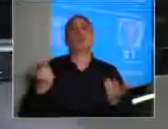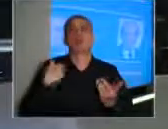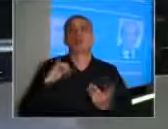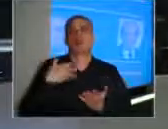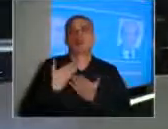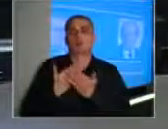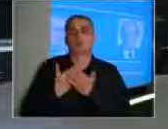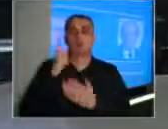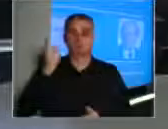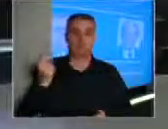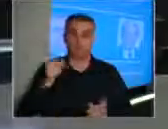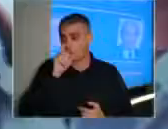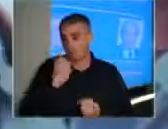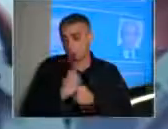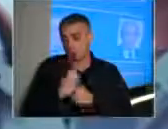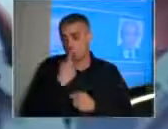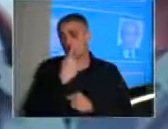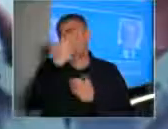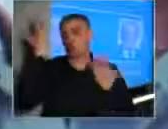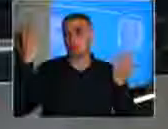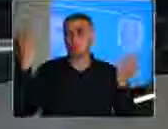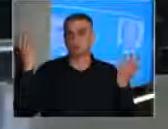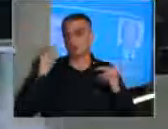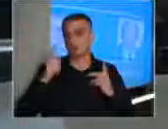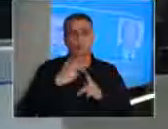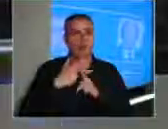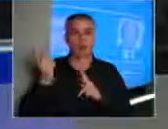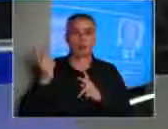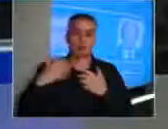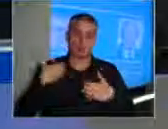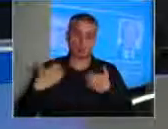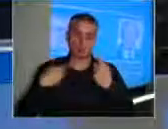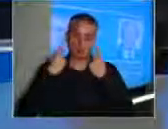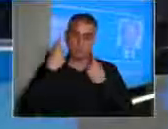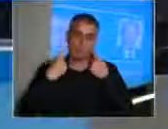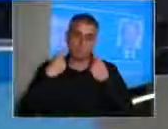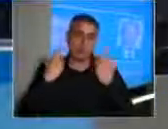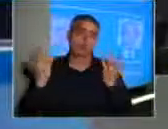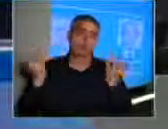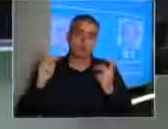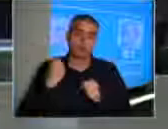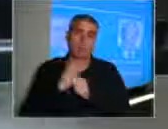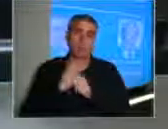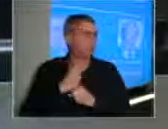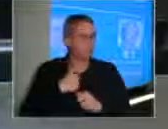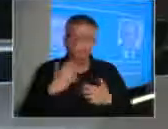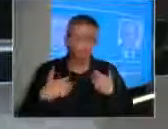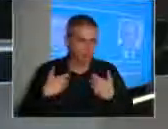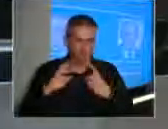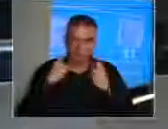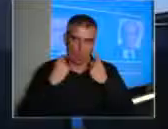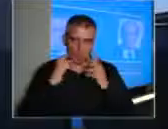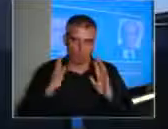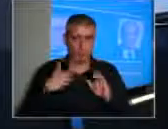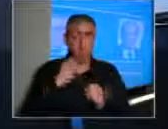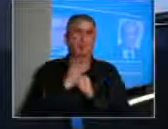הנראה נמצאו בו. אז יכול להיות שהוא יעשה מה שהוא רוצה, ואתם יכולים רק מאוד לכעוס ולבכות אולי, אבל הוא יכול לעשות מה שהוא רוצה. אנחנו לא כועסים ולא בוכים,